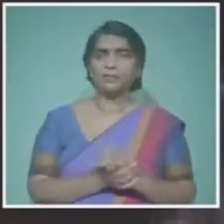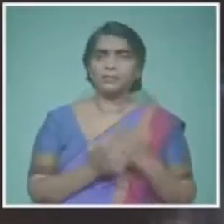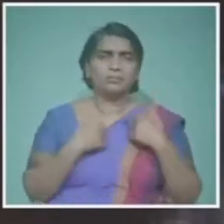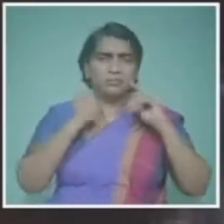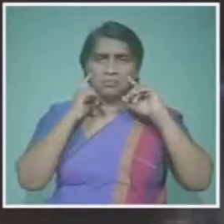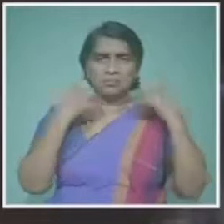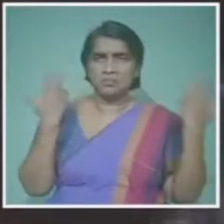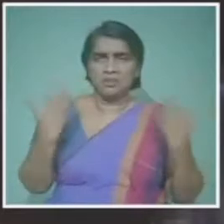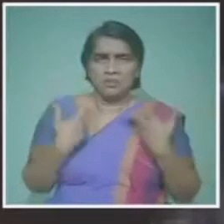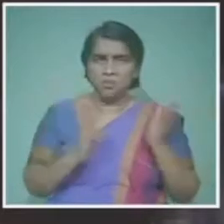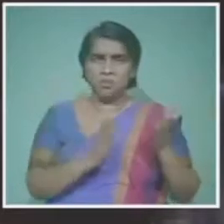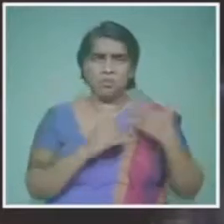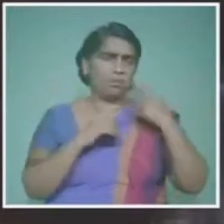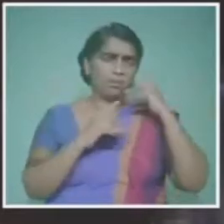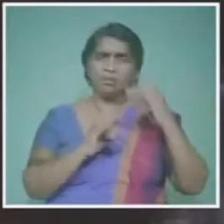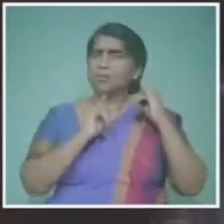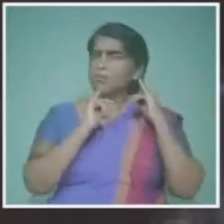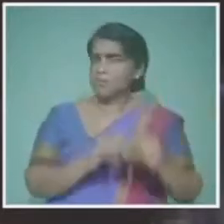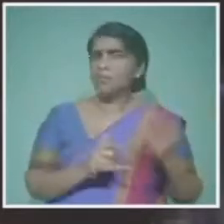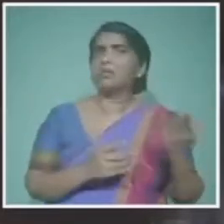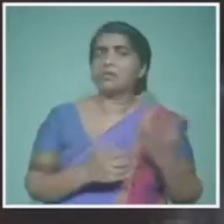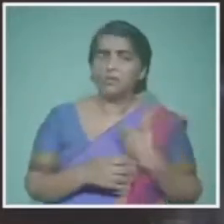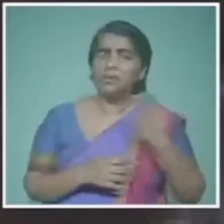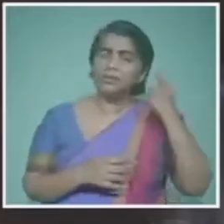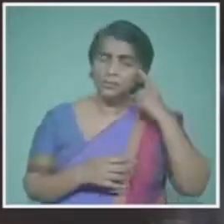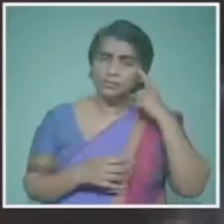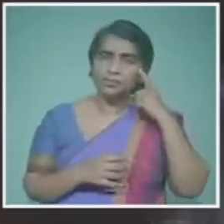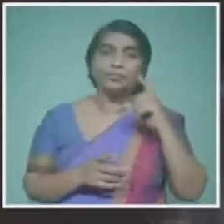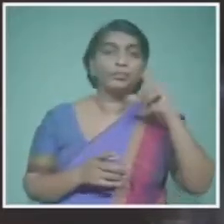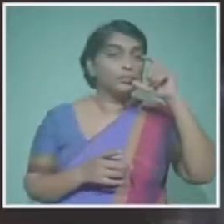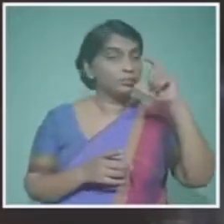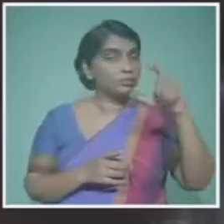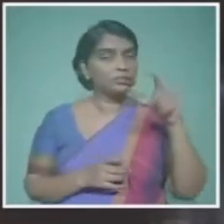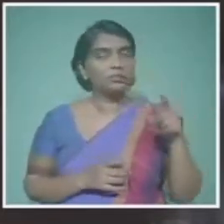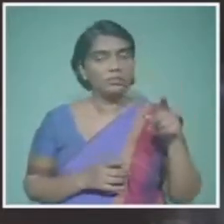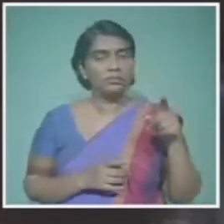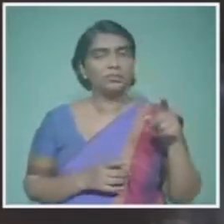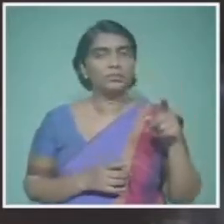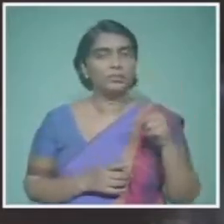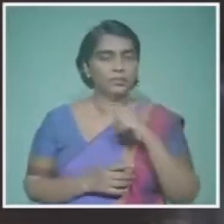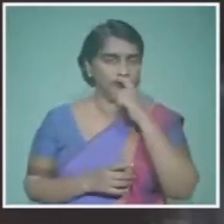දැන් මොනවද කියලා. කෙසේ වුණත් මේ බලන්න අසාධාරණ බලන්න. මම අපි හිතන්නේ දැන් කොළඹ මේ මේ අපේ